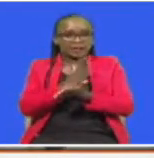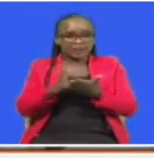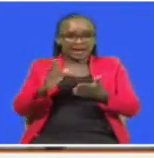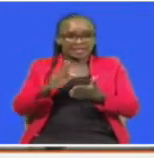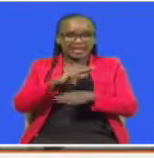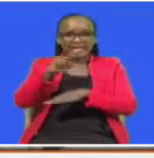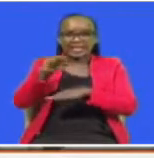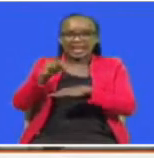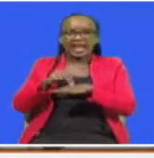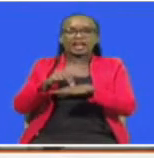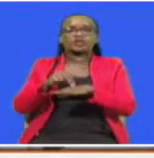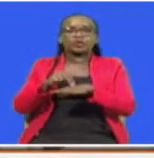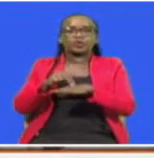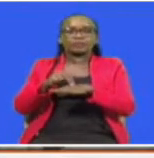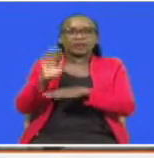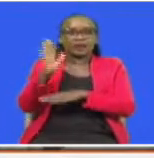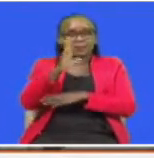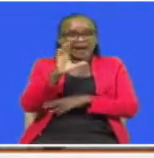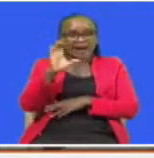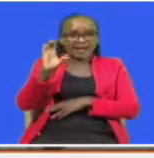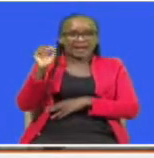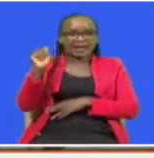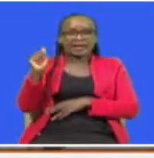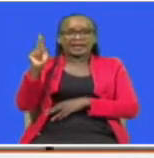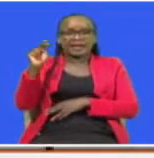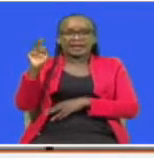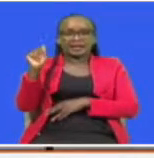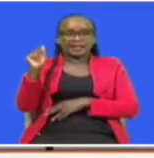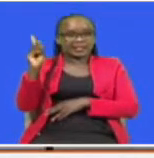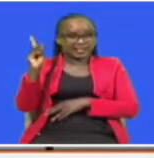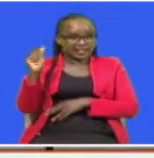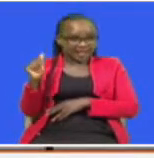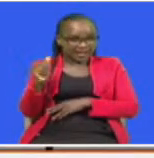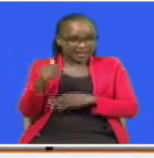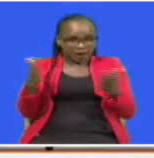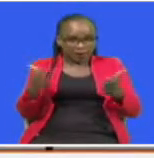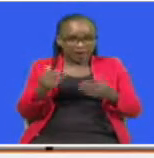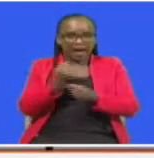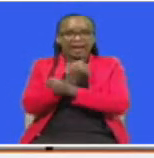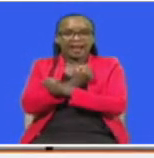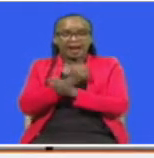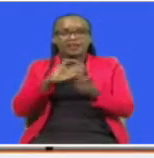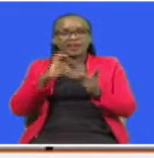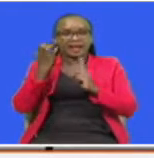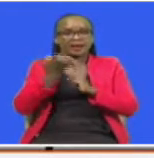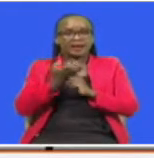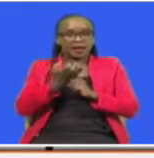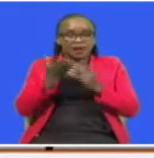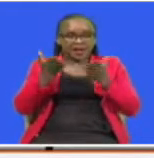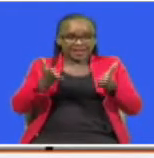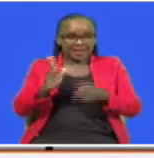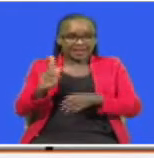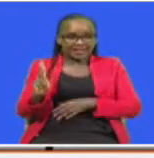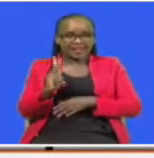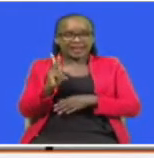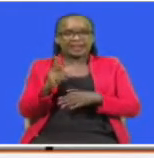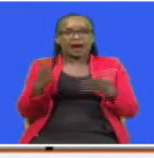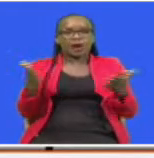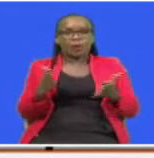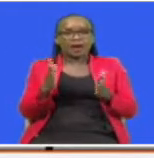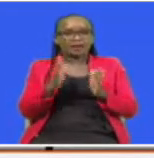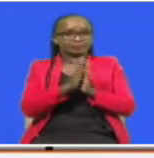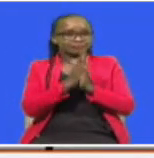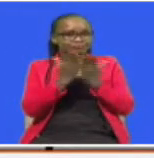national parks in Canada, Banff National Park, Yohu Park. Hapa ndipo alipopenda mazingira kufa kupona. Magazeti